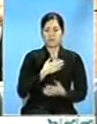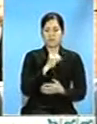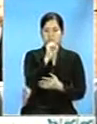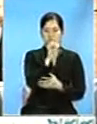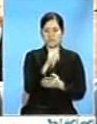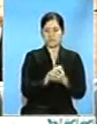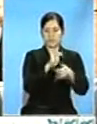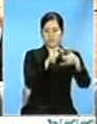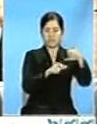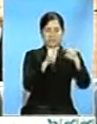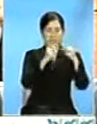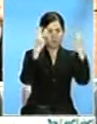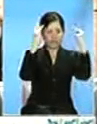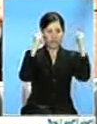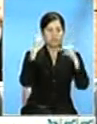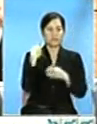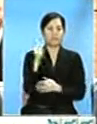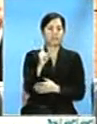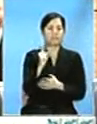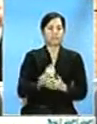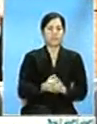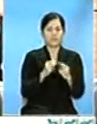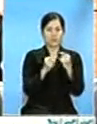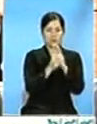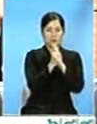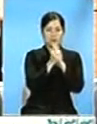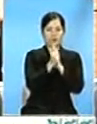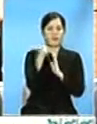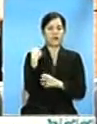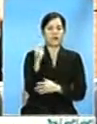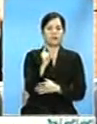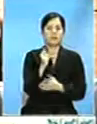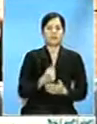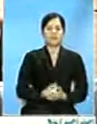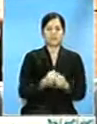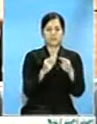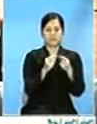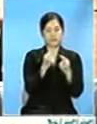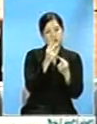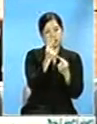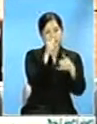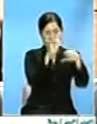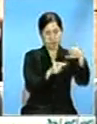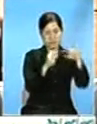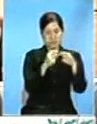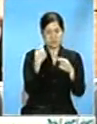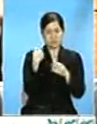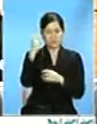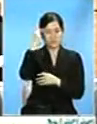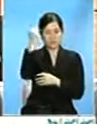ายกไม่จำเป็นต้องเก่งผมใช้คำว่าไม่จำเป็นนะครับขอให้มีความสามารถใช้ค